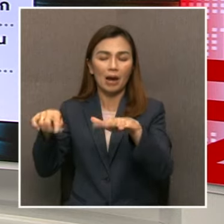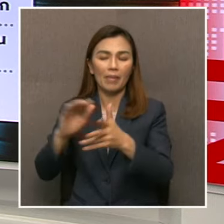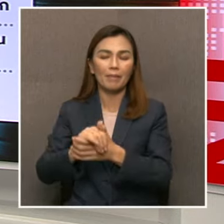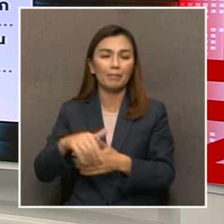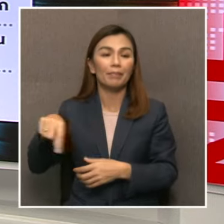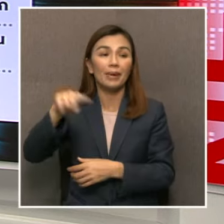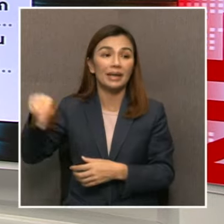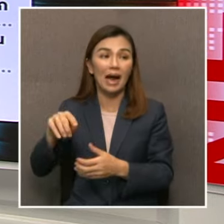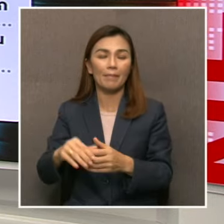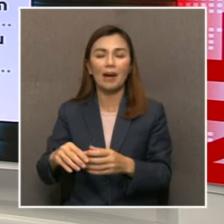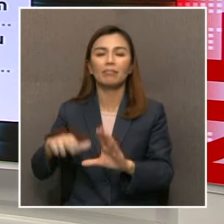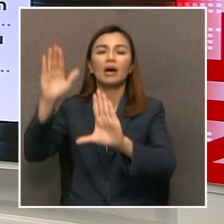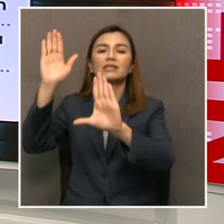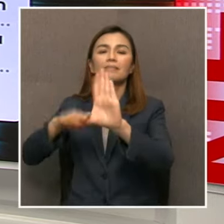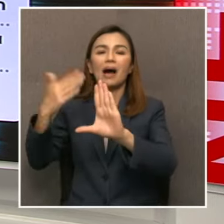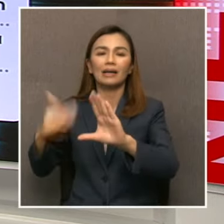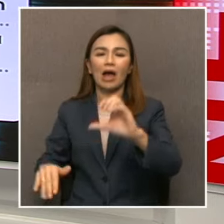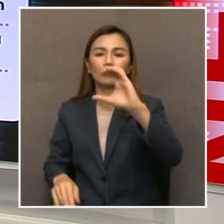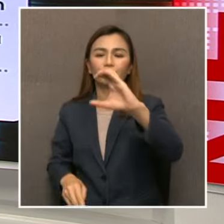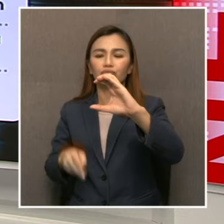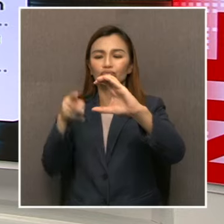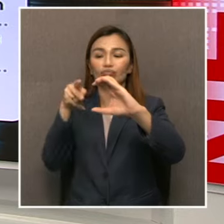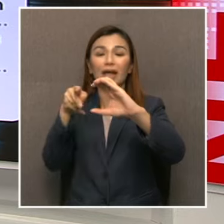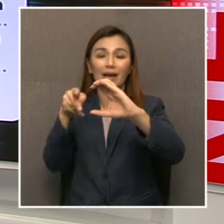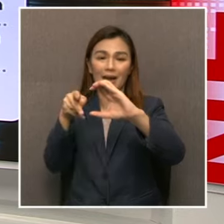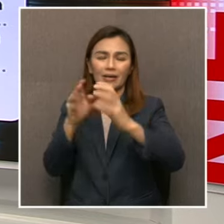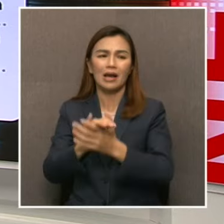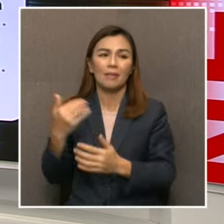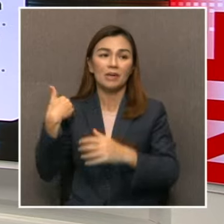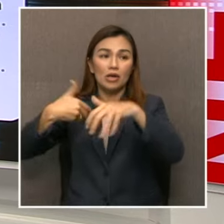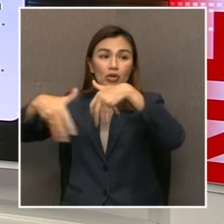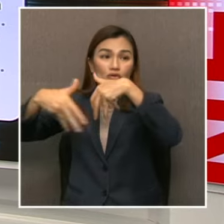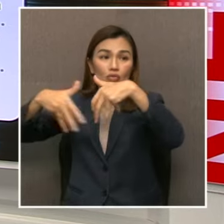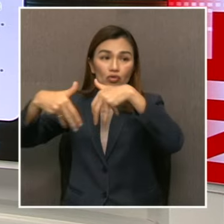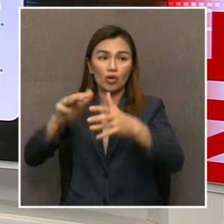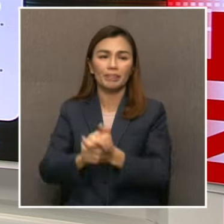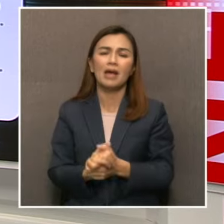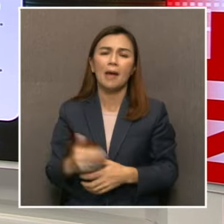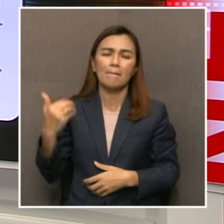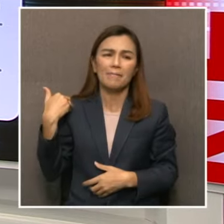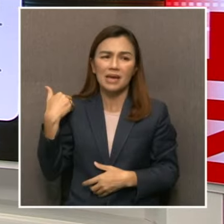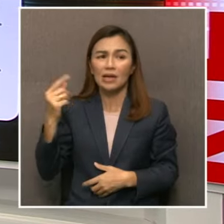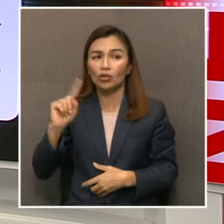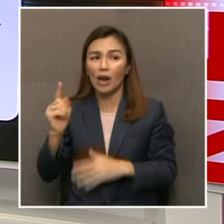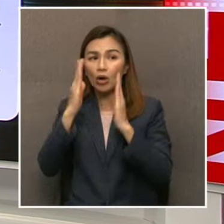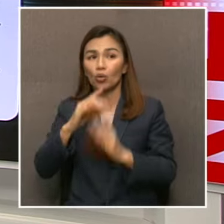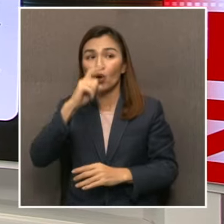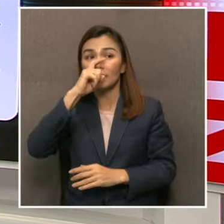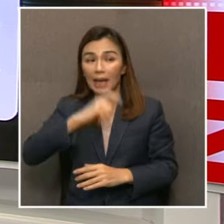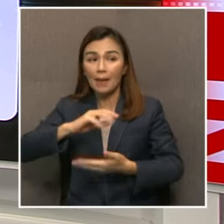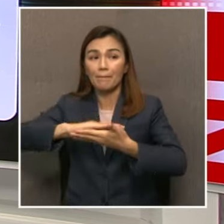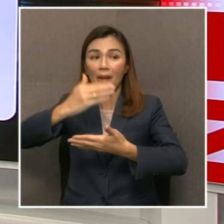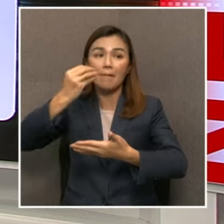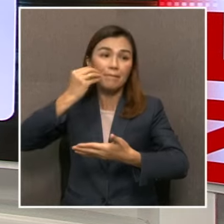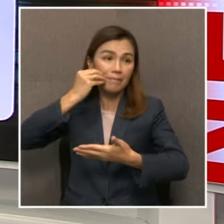ทางรัฐมาทวนคุณสมบัติกันหน่อยนะครับก็เป็นประชาชนคนไทยนะครับที่มีชื่ออยู่ในทะเบียนบ้านมีสัญชาติไทยอายุ16ปีขึ้น